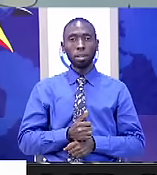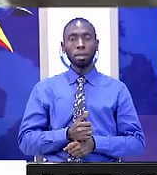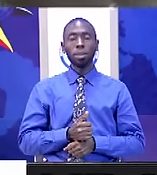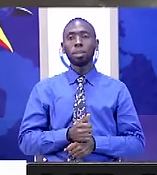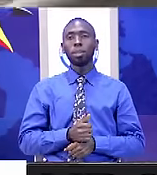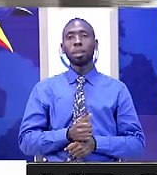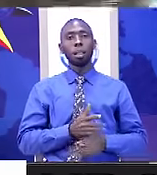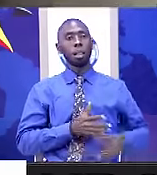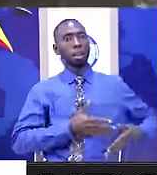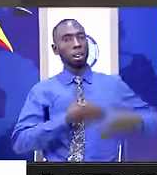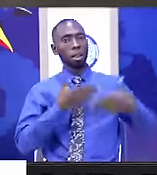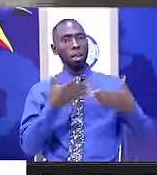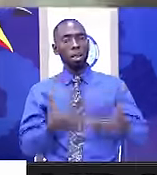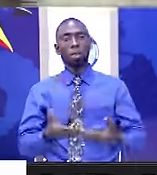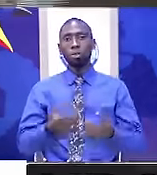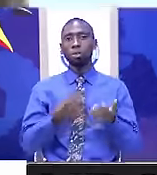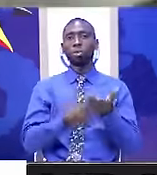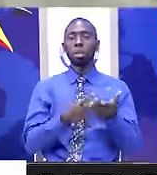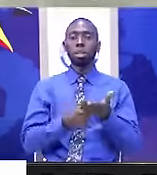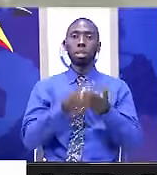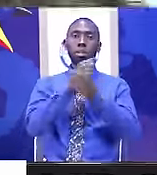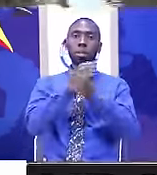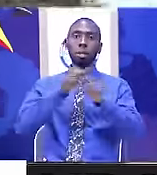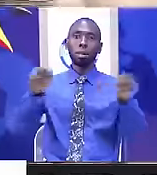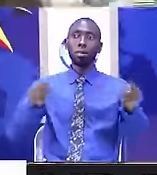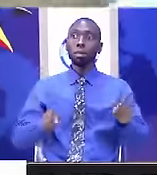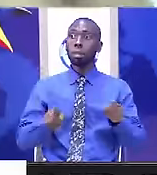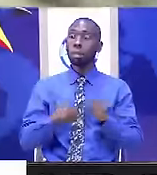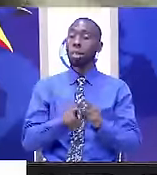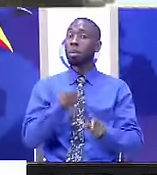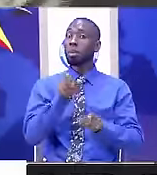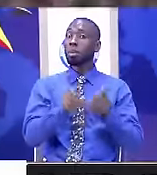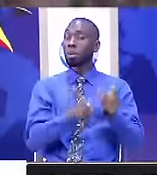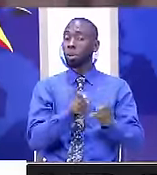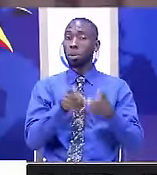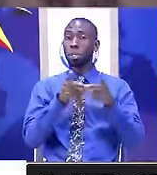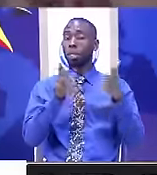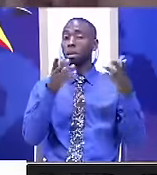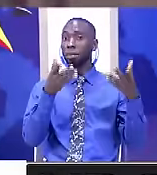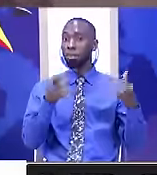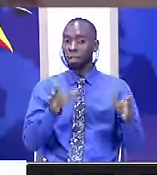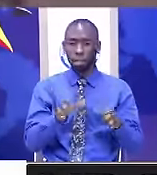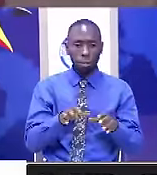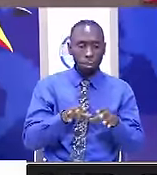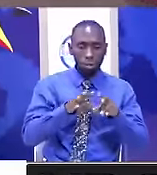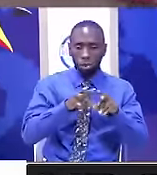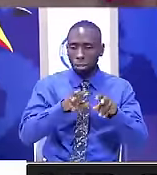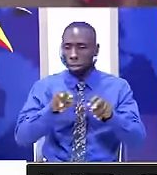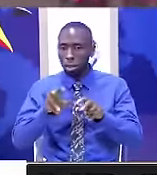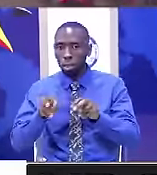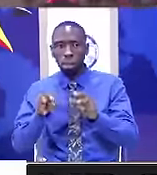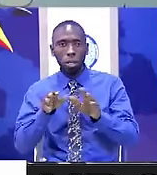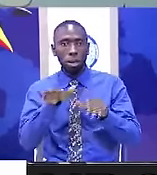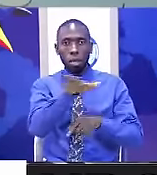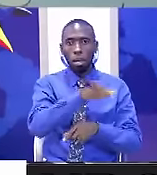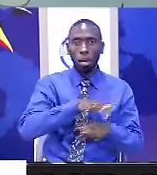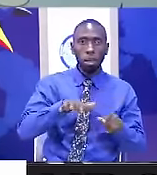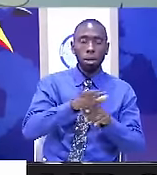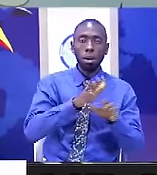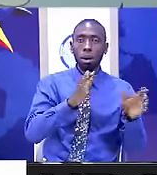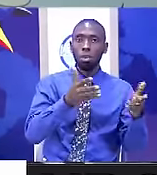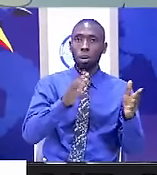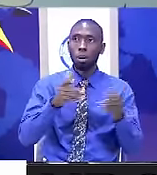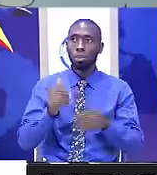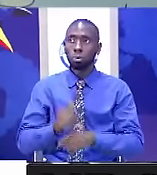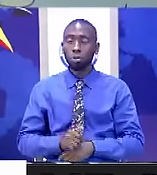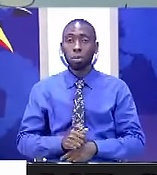lw'okwenunula. Abakuumaddembe baatandise dda okukebera ekitundu okulaba nga tewali bulabe bwonna butuuka ku bantu abanaabeera ku mikolo egyo. Ekitongole